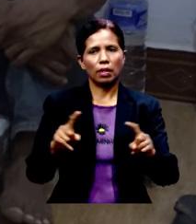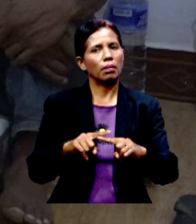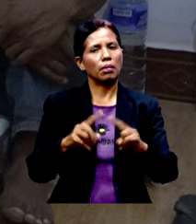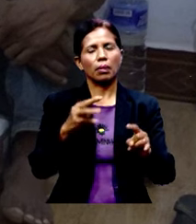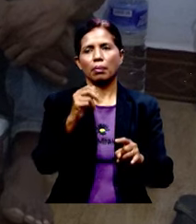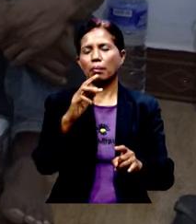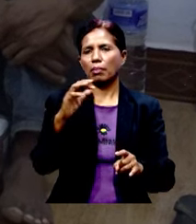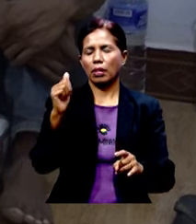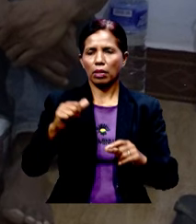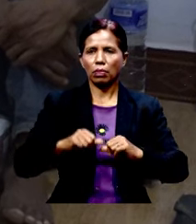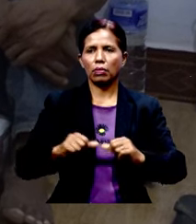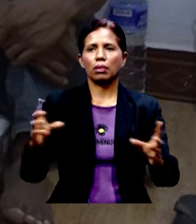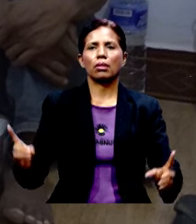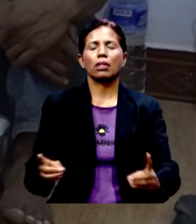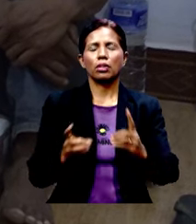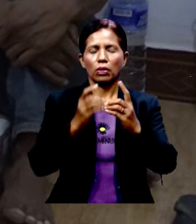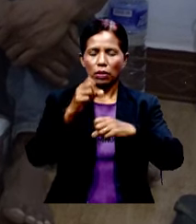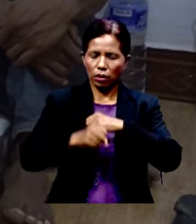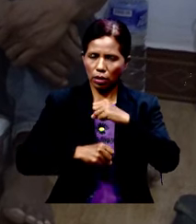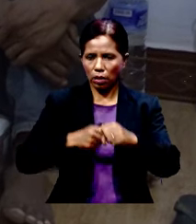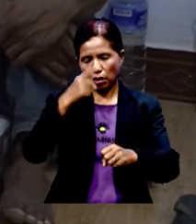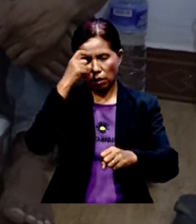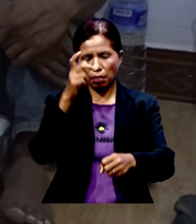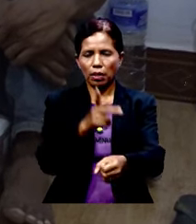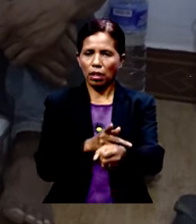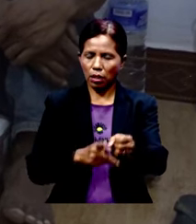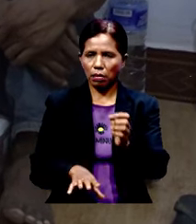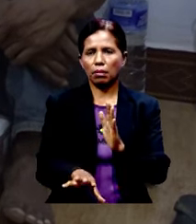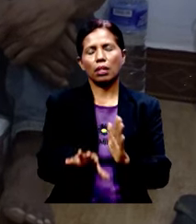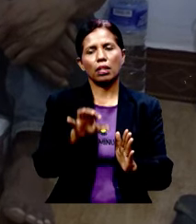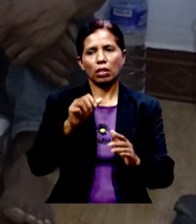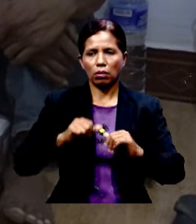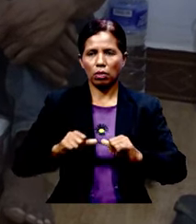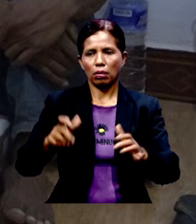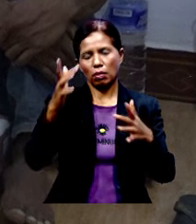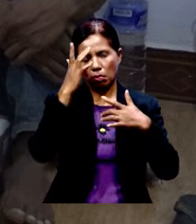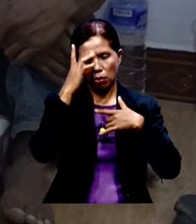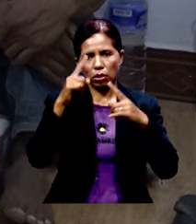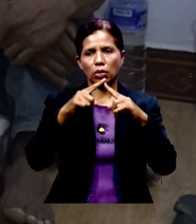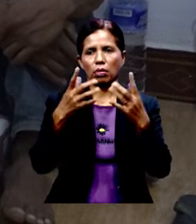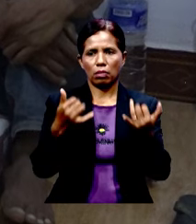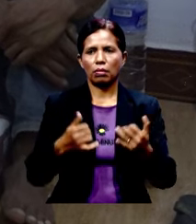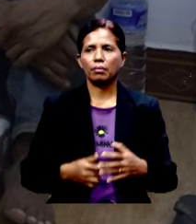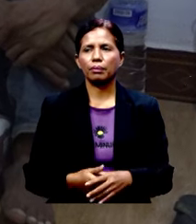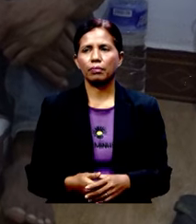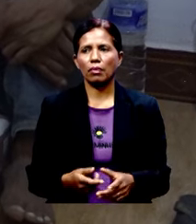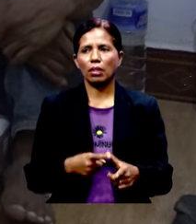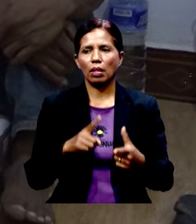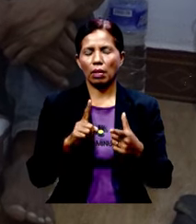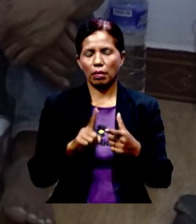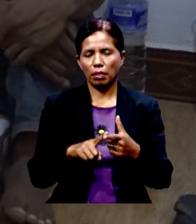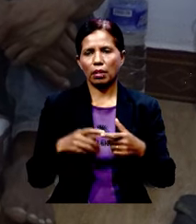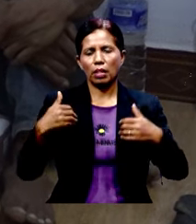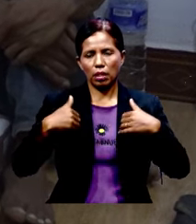Maria Dotel kontinua suru terus tamba kanek nebe nia hetan se kontinua moras to uhin loron. Depois nia mozu tia